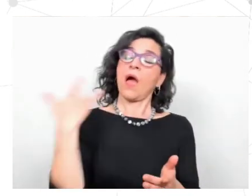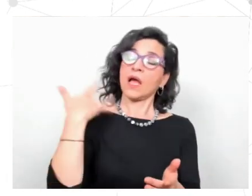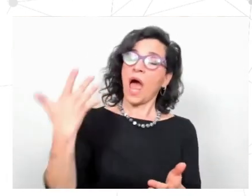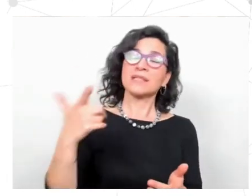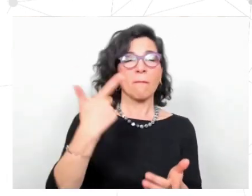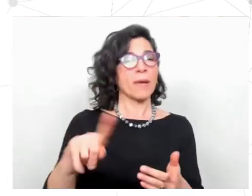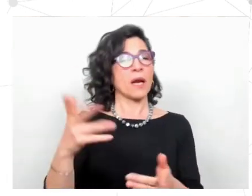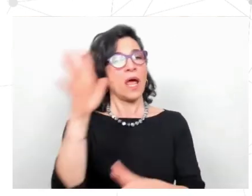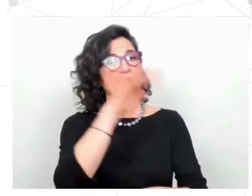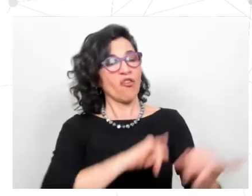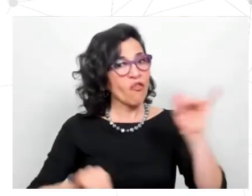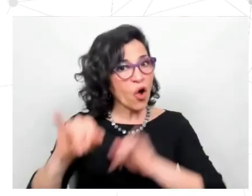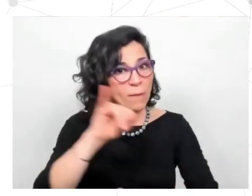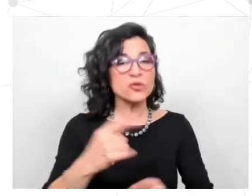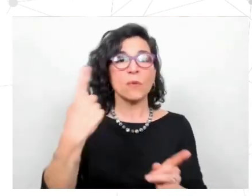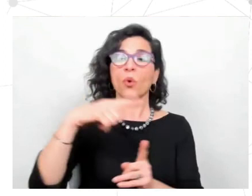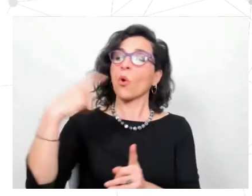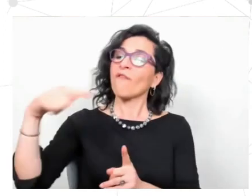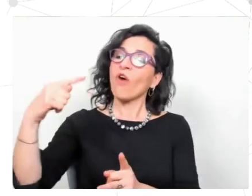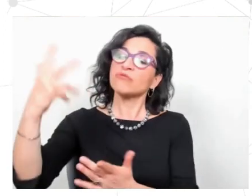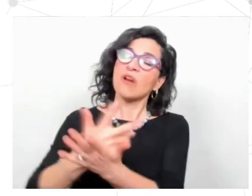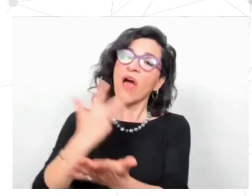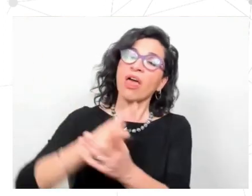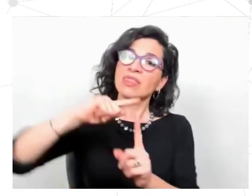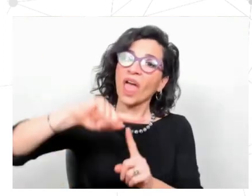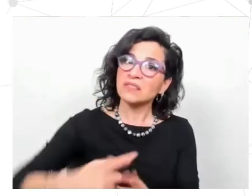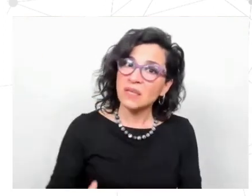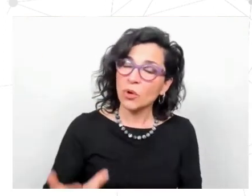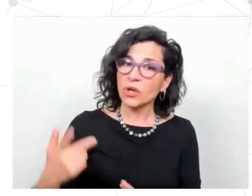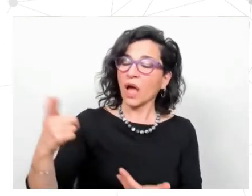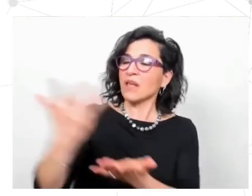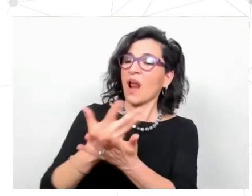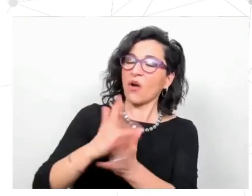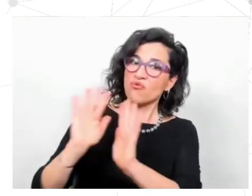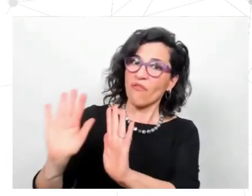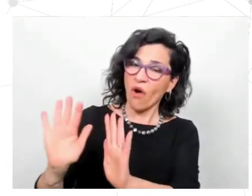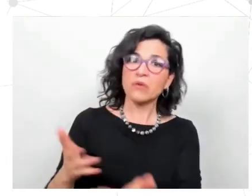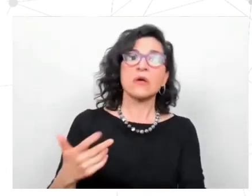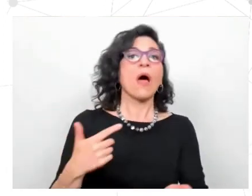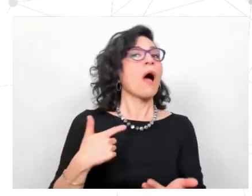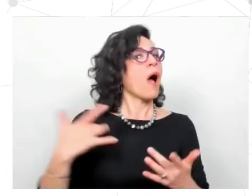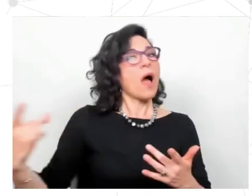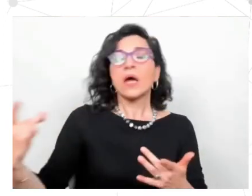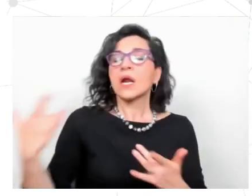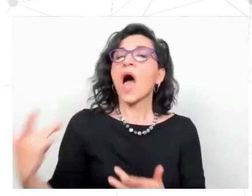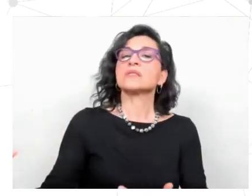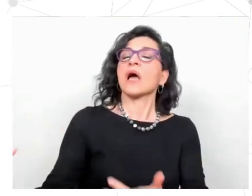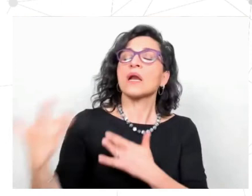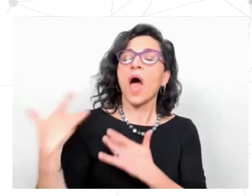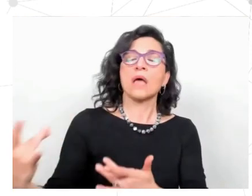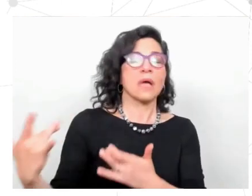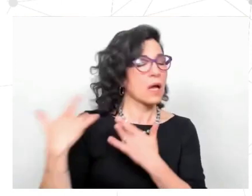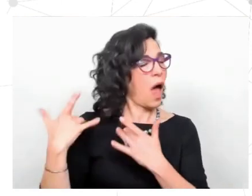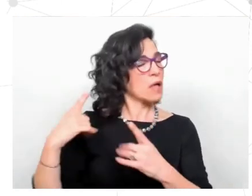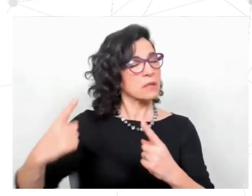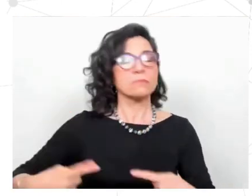testimonianze che ci avete portato. Non finirò mai di ringraziarvi, diciamo, per quello che avete